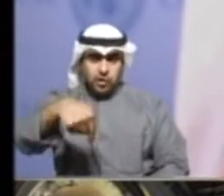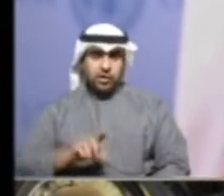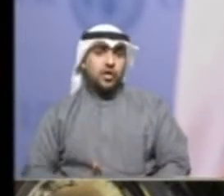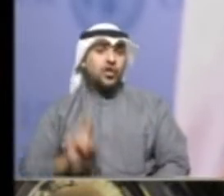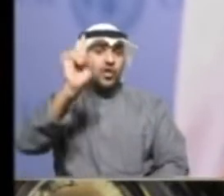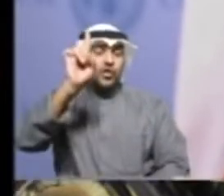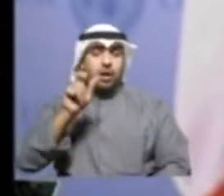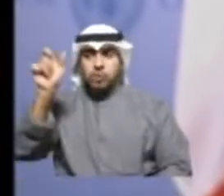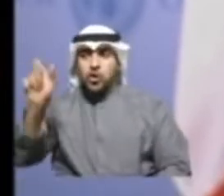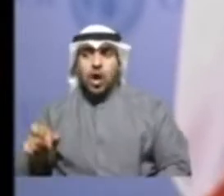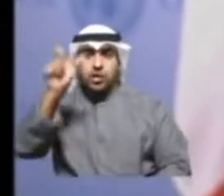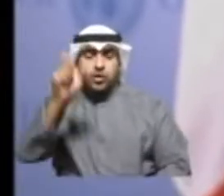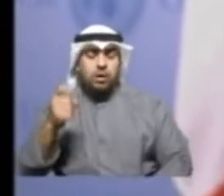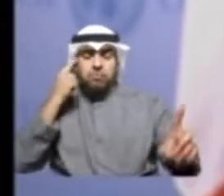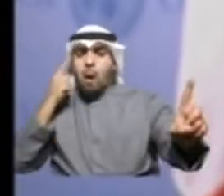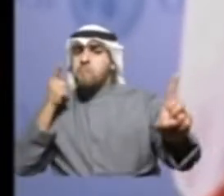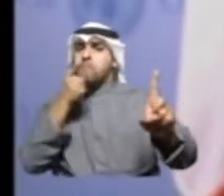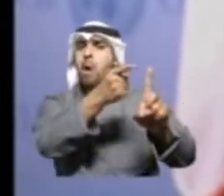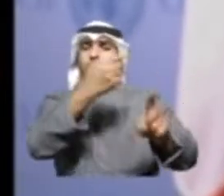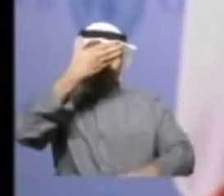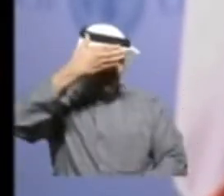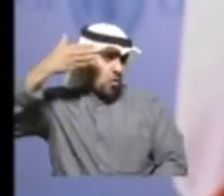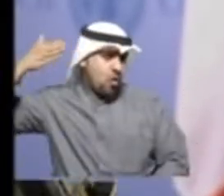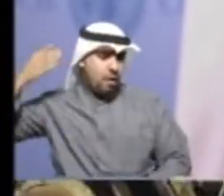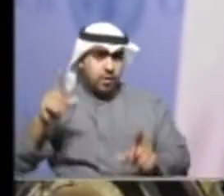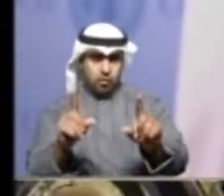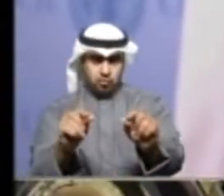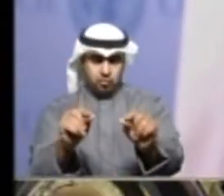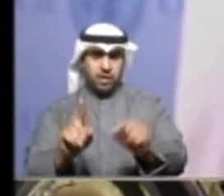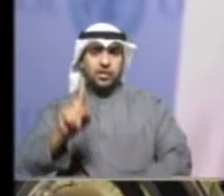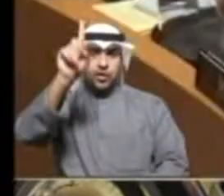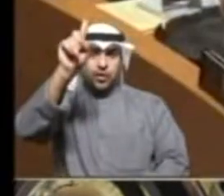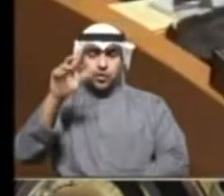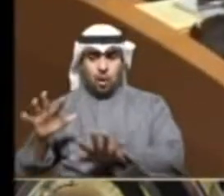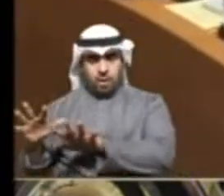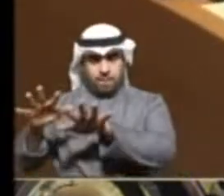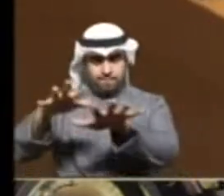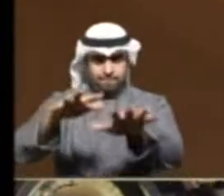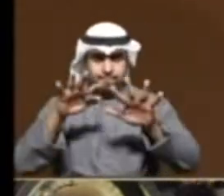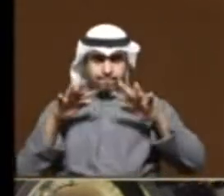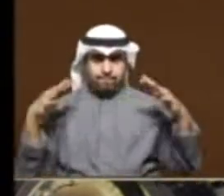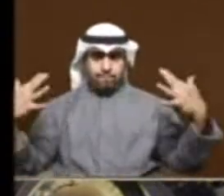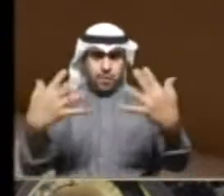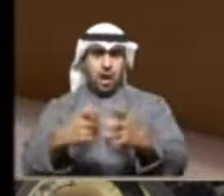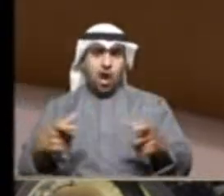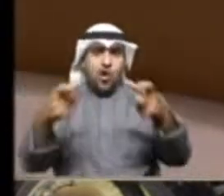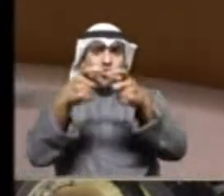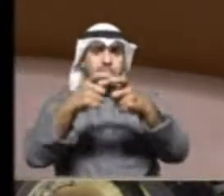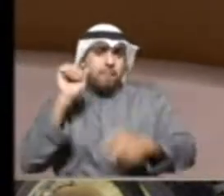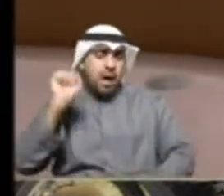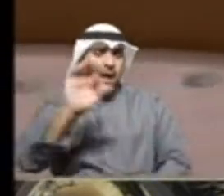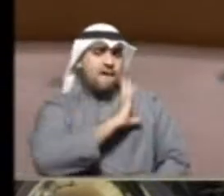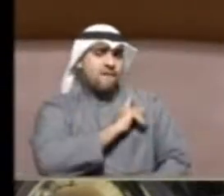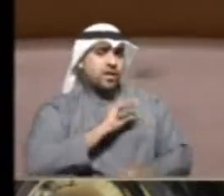في الأريا فورمولا، راح تكون في تاريخ 22 فبراير. وستركز دولة الكويت